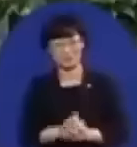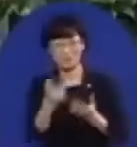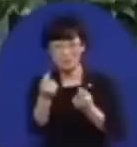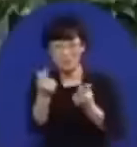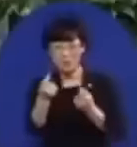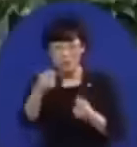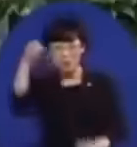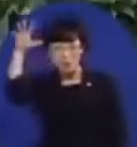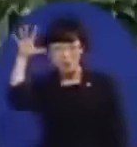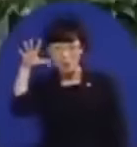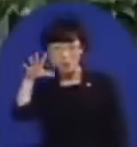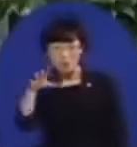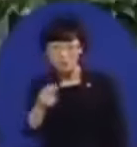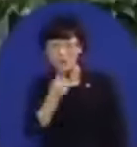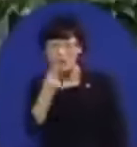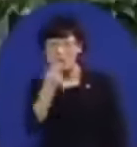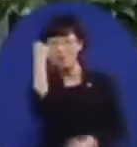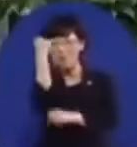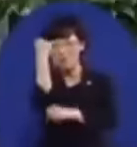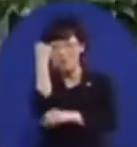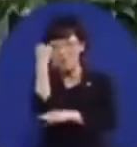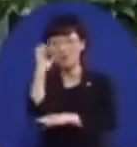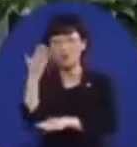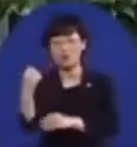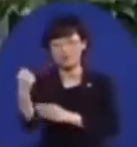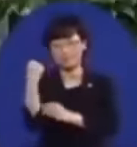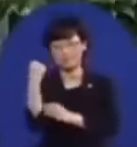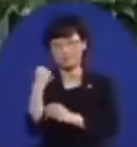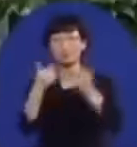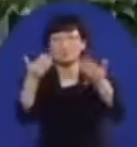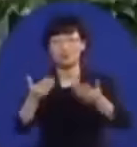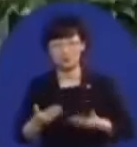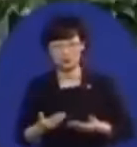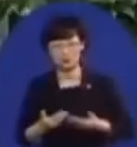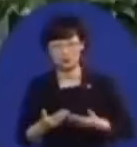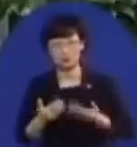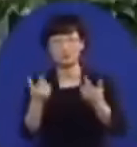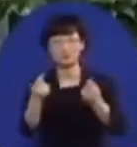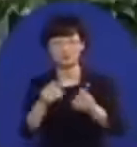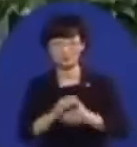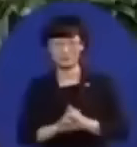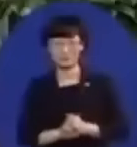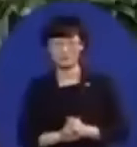이처럼 빛은 생명의 원천인 에너지를 공급하기도 합니다.